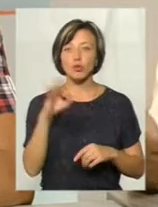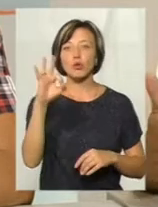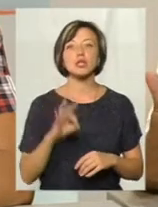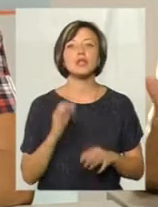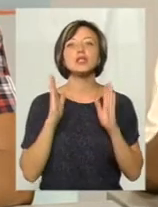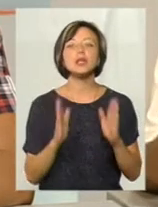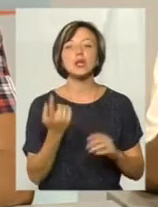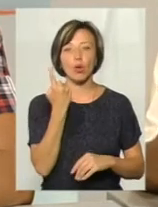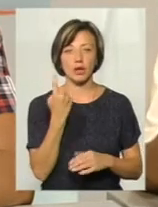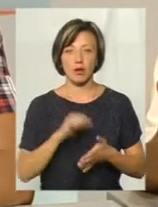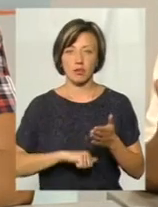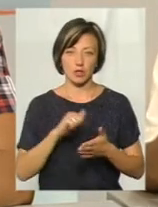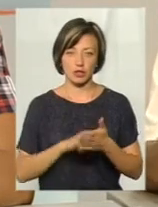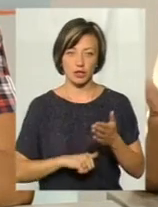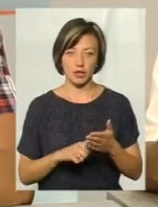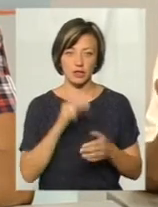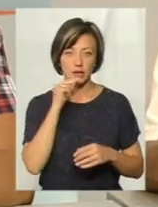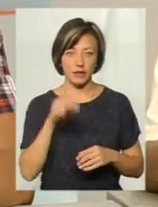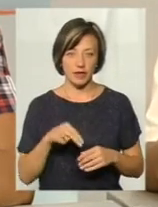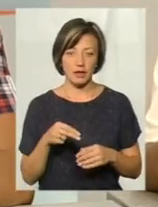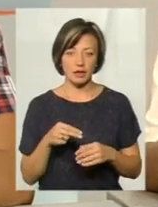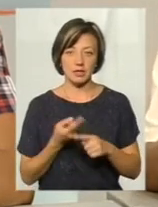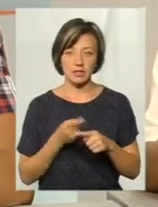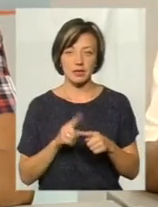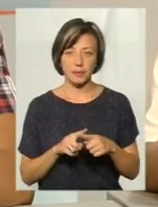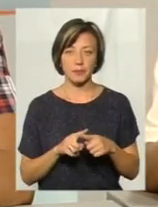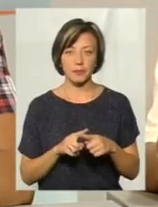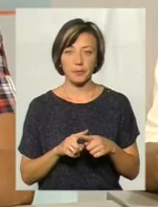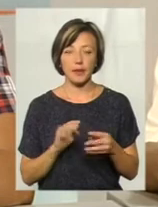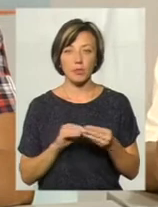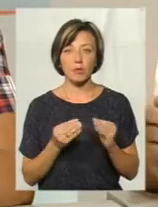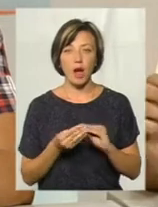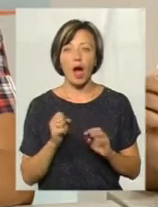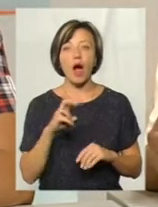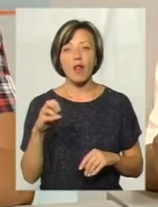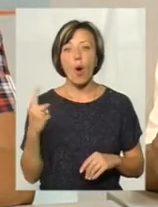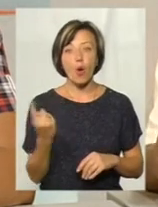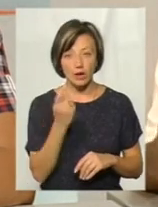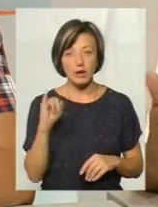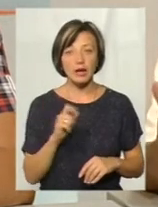це, скажімо, завинила іменно саме от ця проблема, але